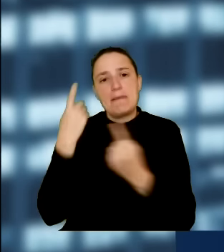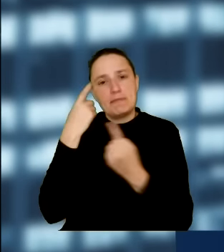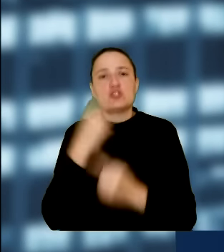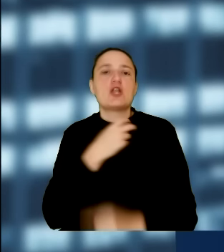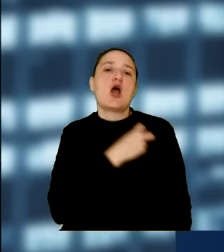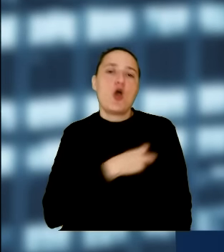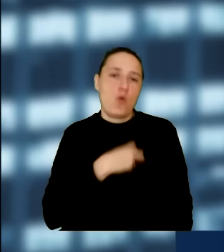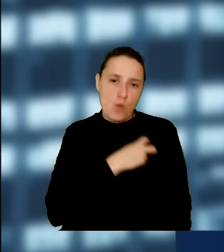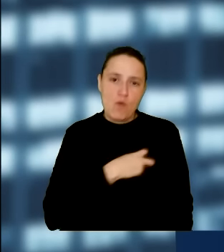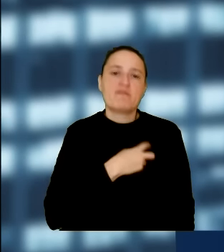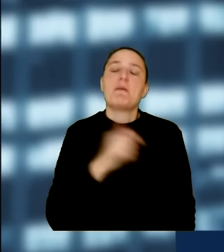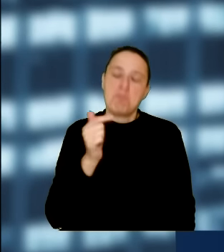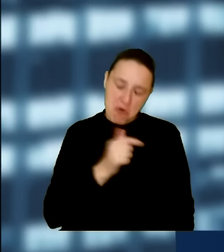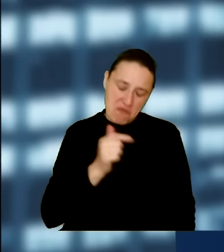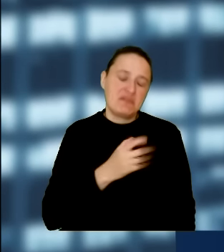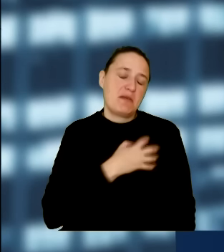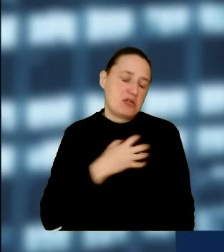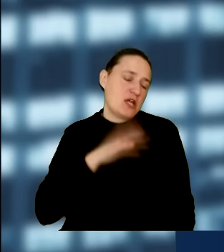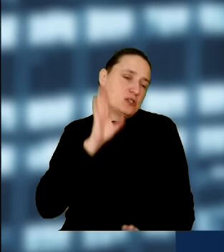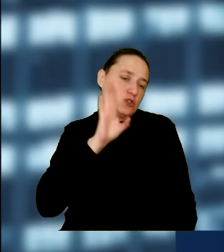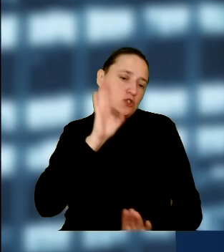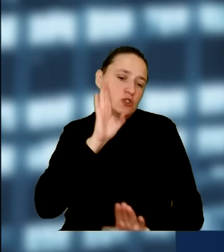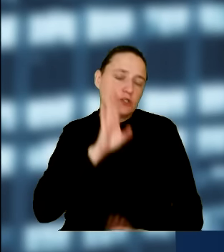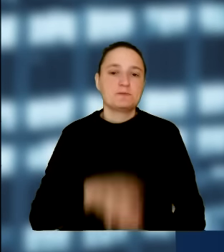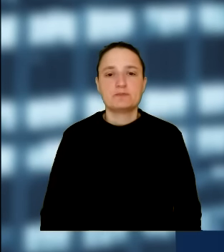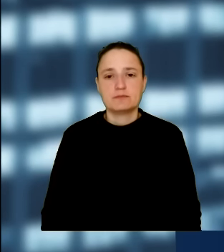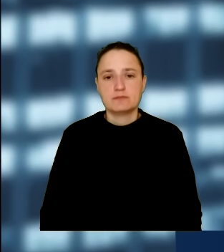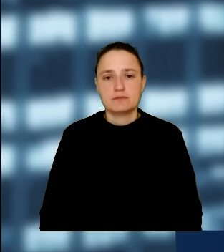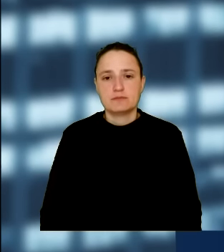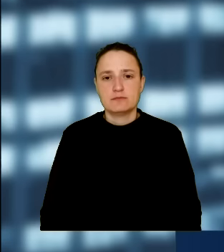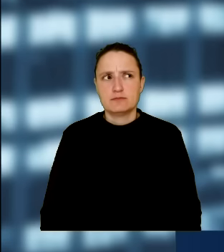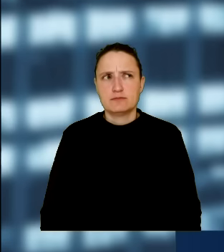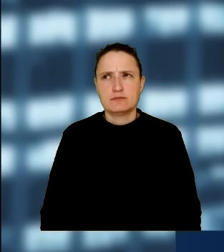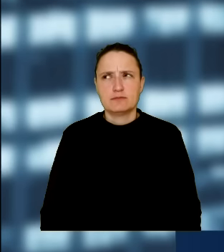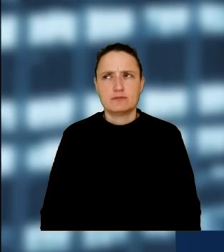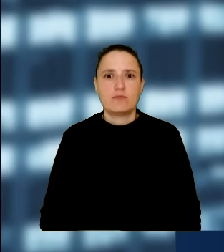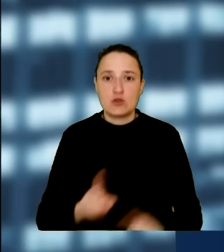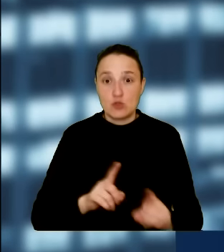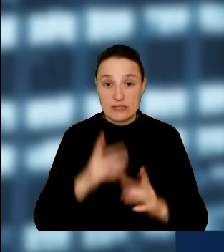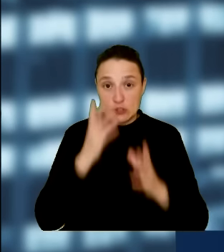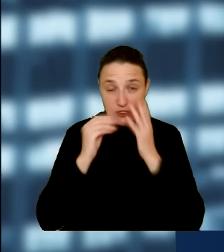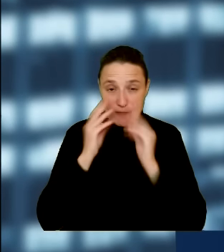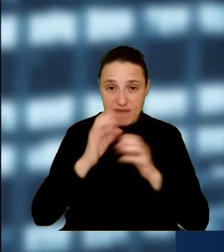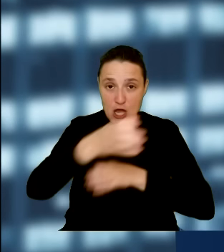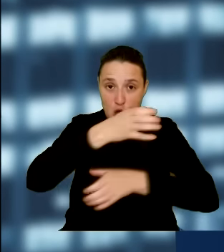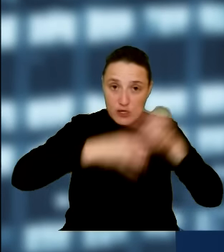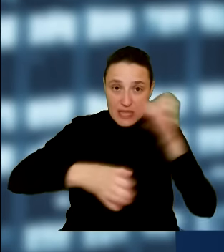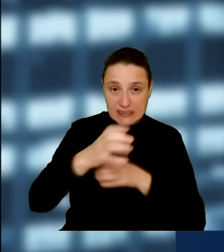Hołownia powinien zostać. Czyli oni chcą zepsuć tę zabawę rotacyjnego pod hasłem